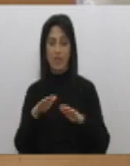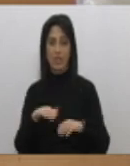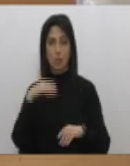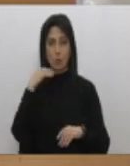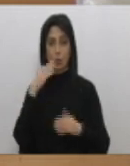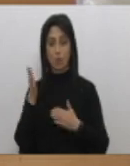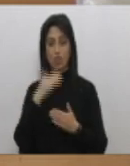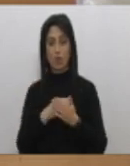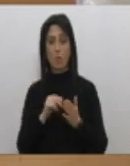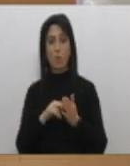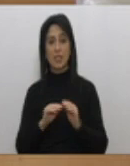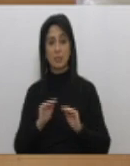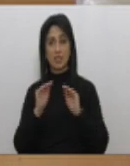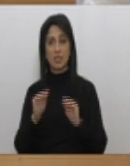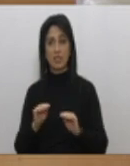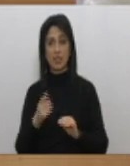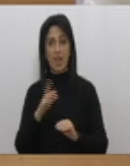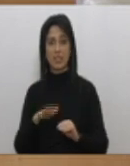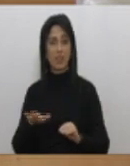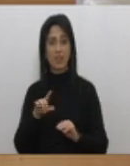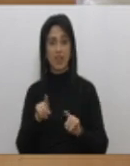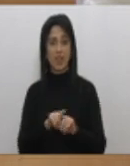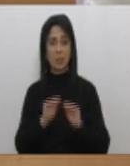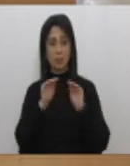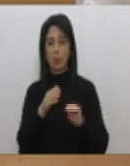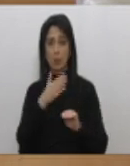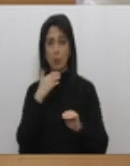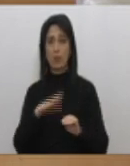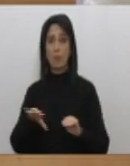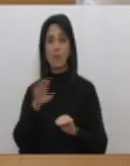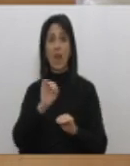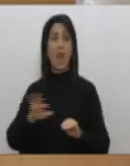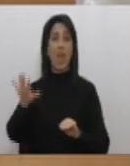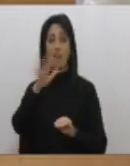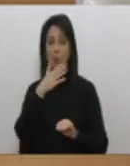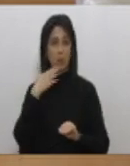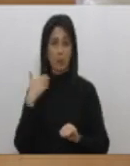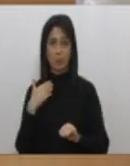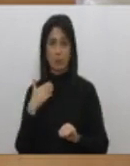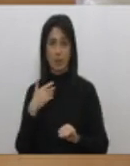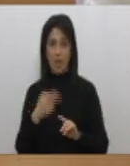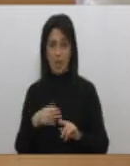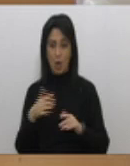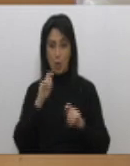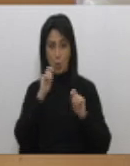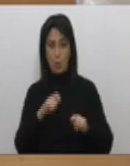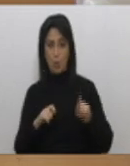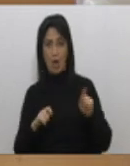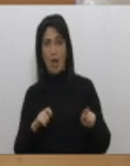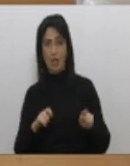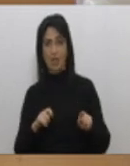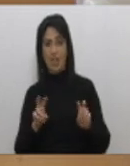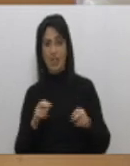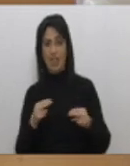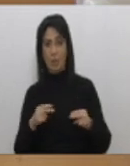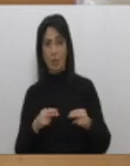თურქეთის შემდეგ ფასების ზრდით. არც ერთ ქვეყანაში არ გაზრდილა ფასი მთელს ევროპაში. ახლა უკრაინის